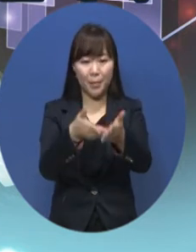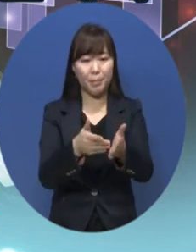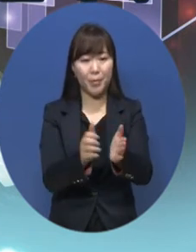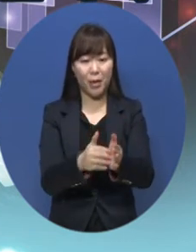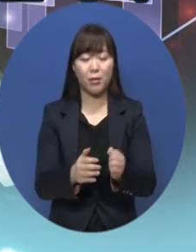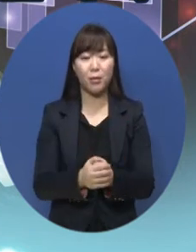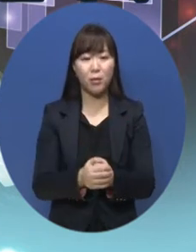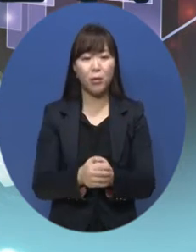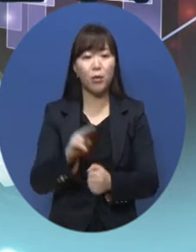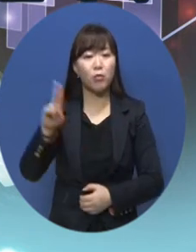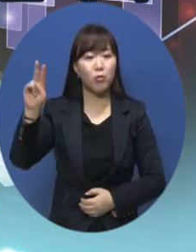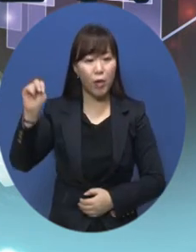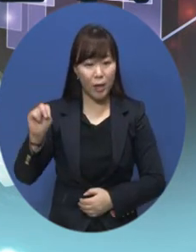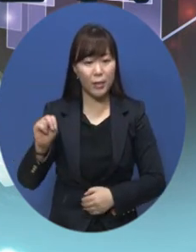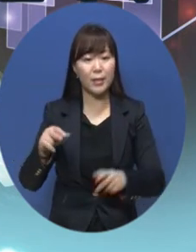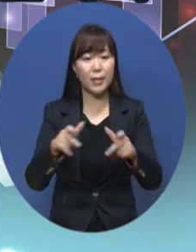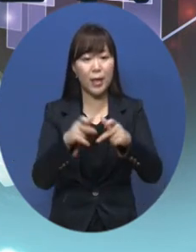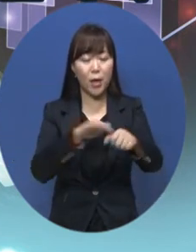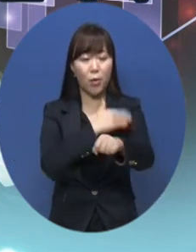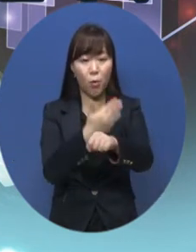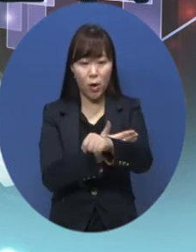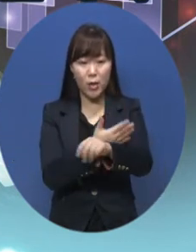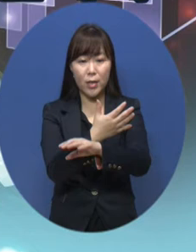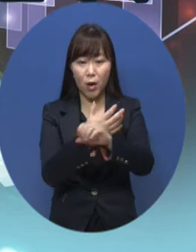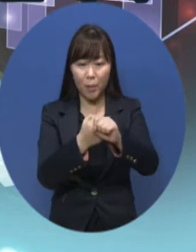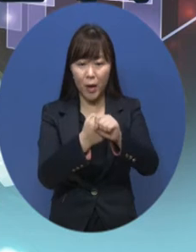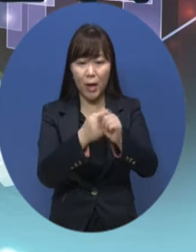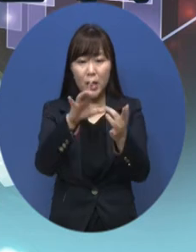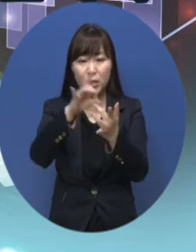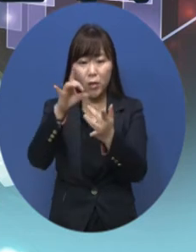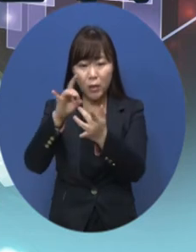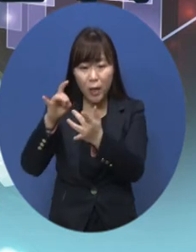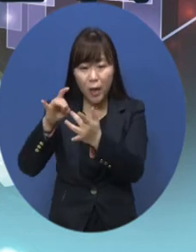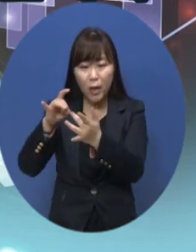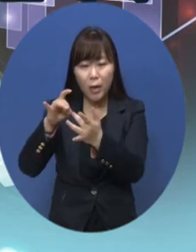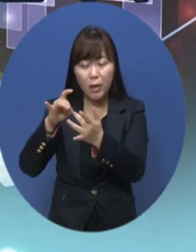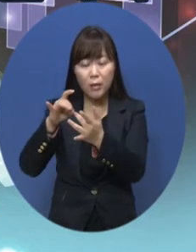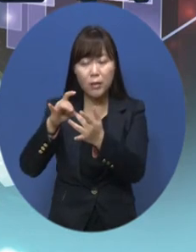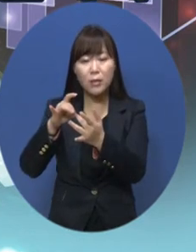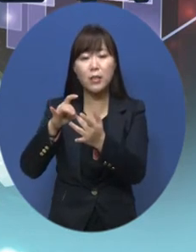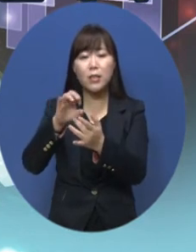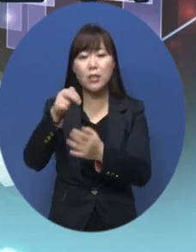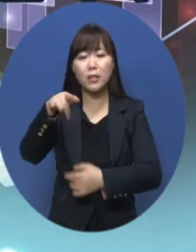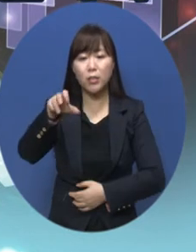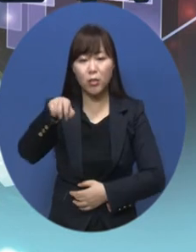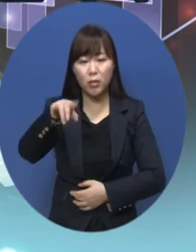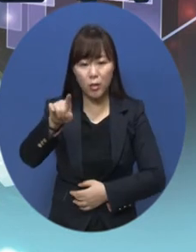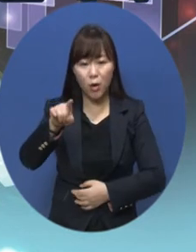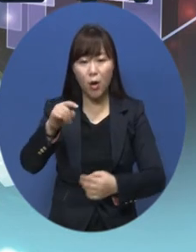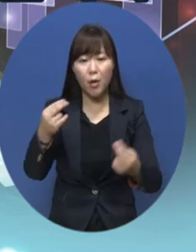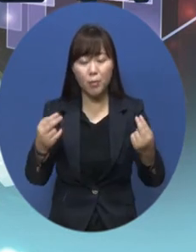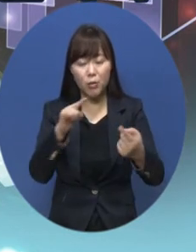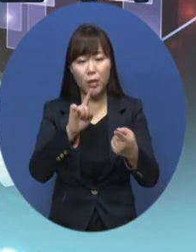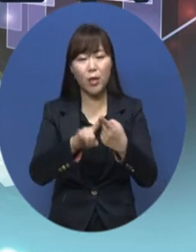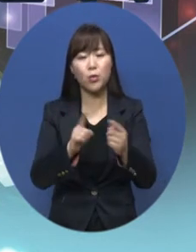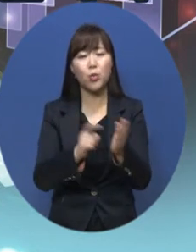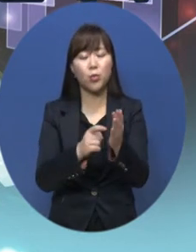발의됐습니다. 유엔 장애인 권리협약 선택의정서 비준 촉구